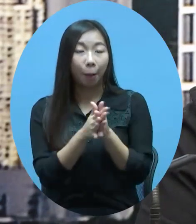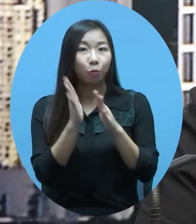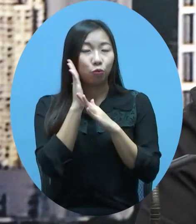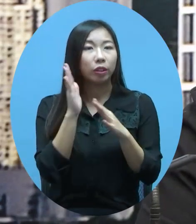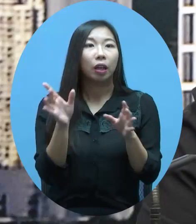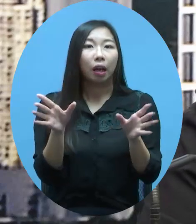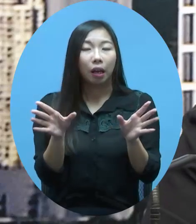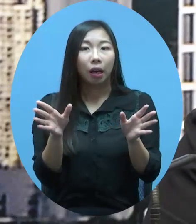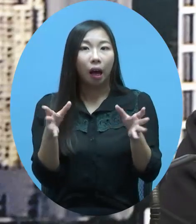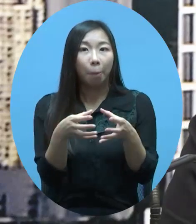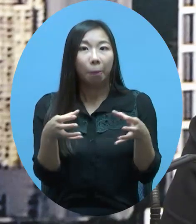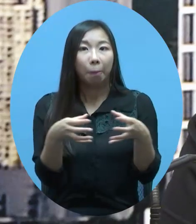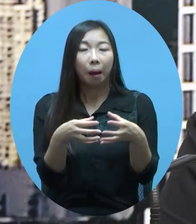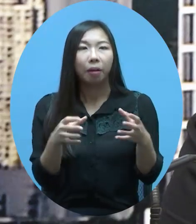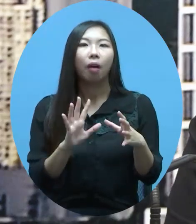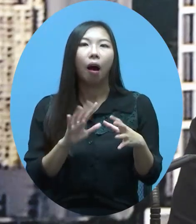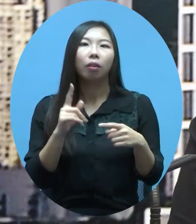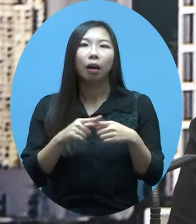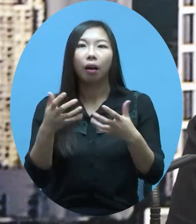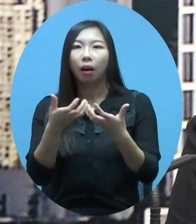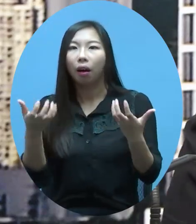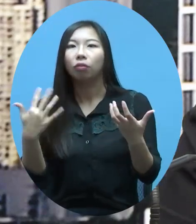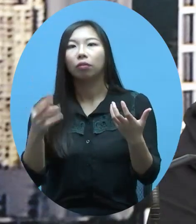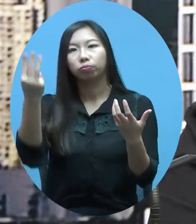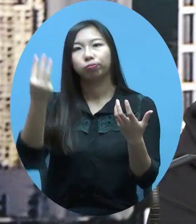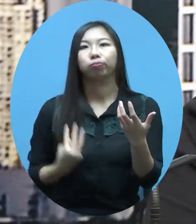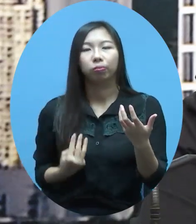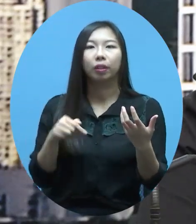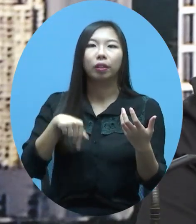密接觸者咯。所以就當時就一齊翻咗嚟香港。